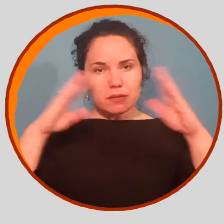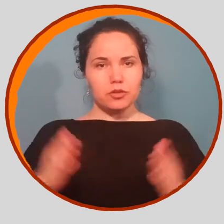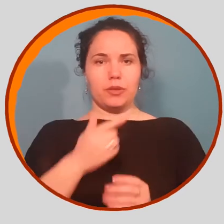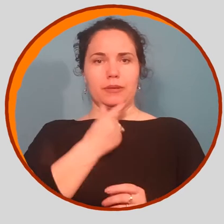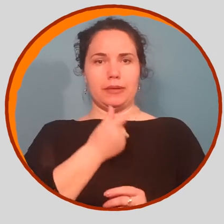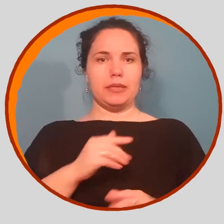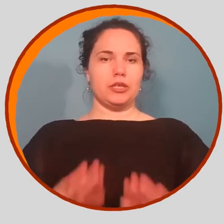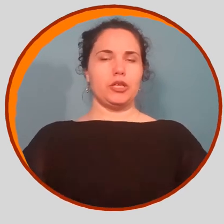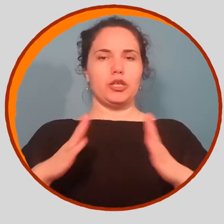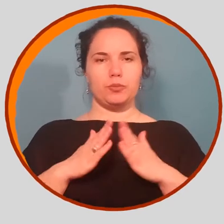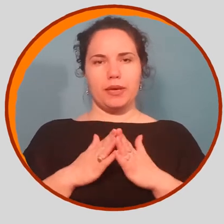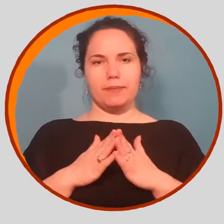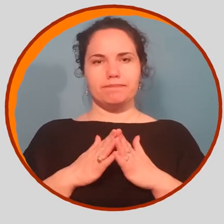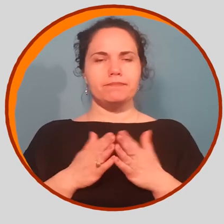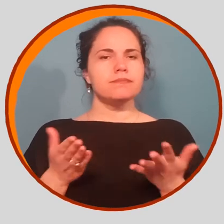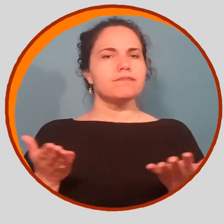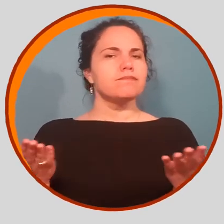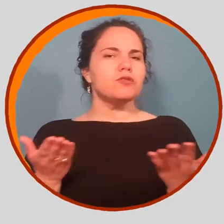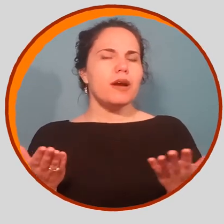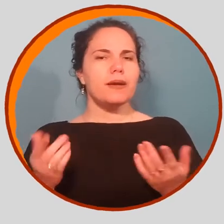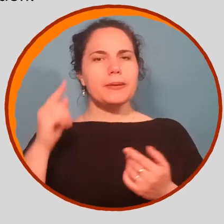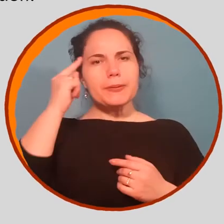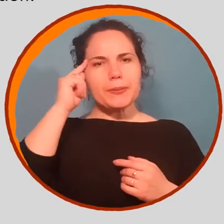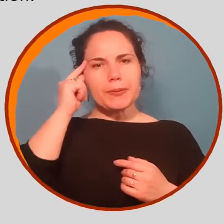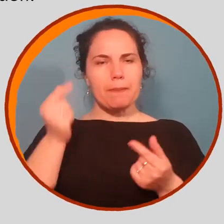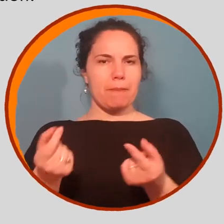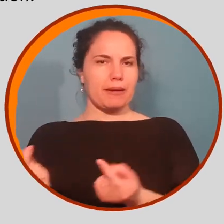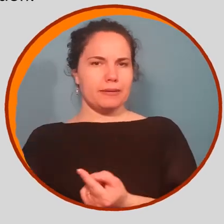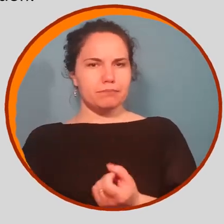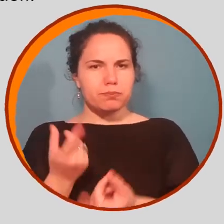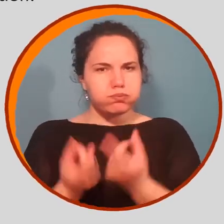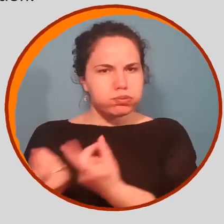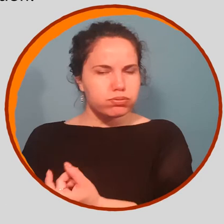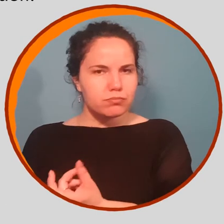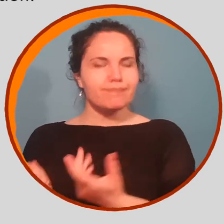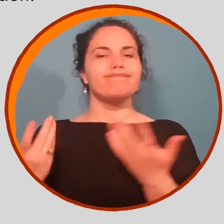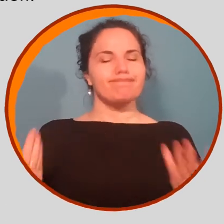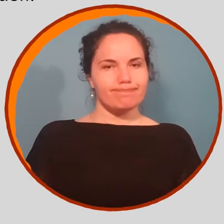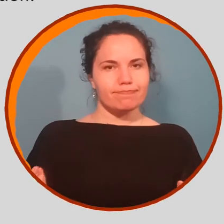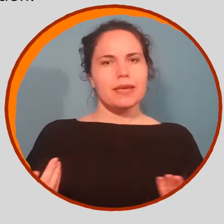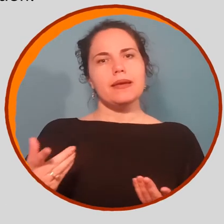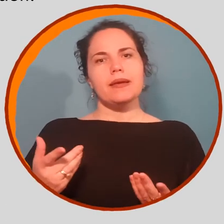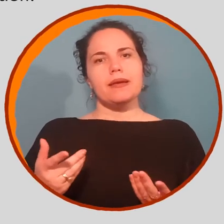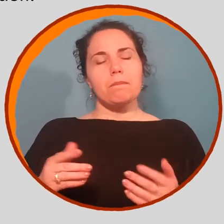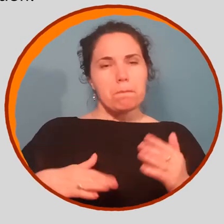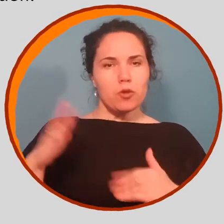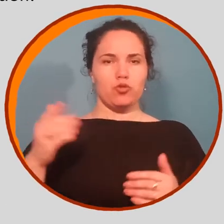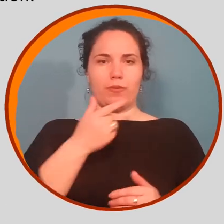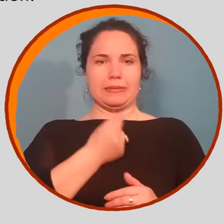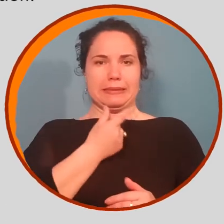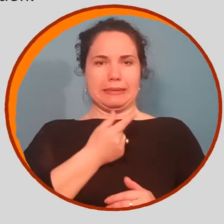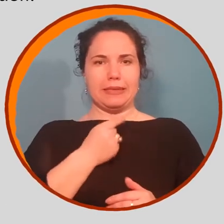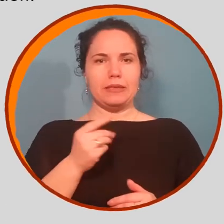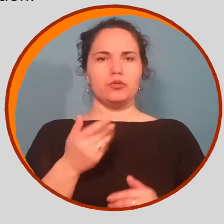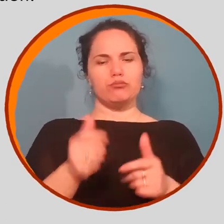që mund të flasin dhe për çështje delikate që ndoshta me familjen është herët për të folur. Cilat janë disa nga shenjat që shfaqen gjatë kësaj periudhe që janë të izoluar për shkak të